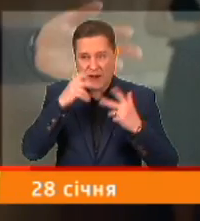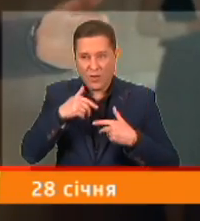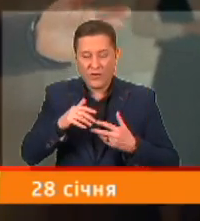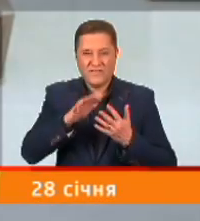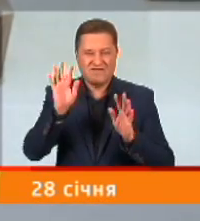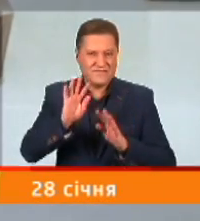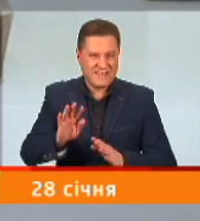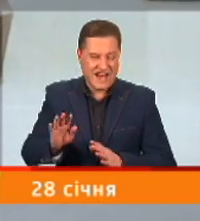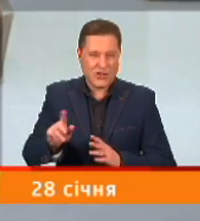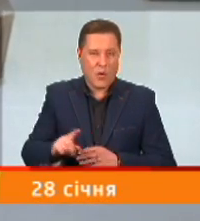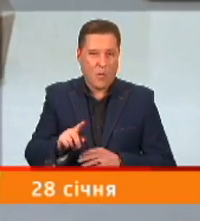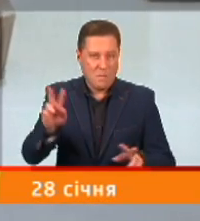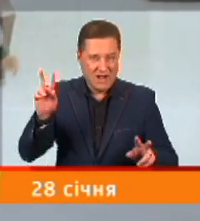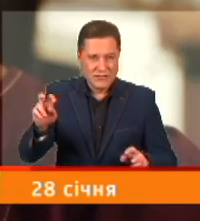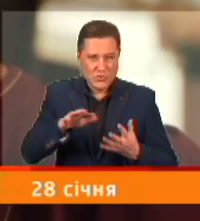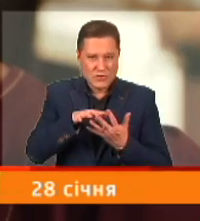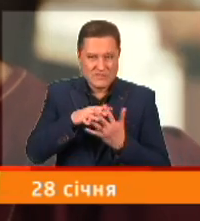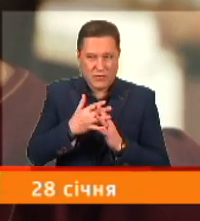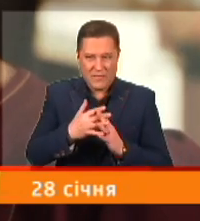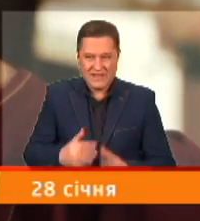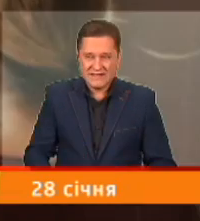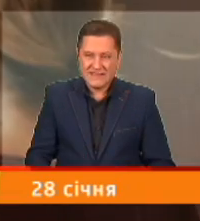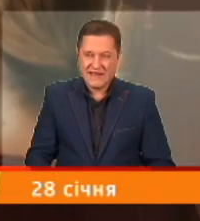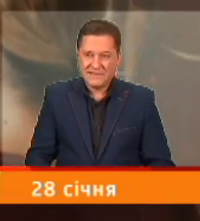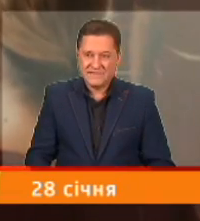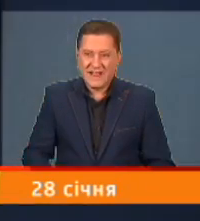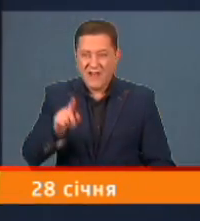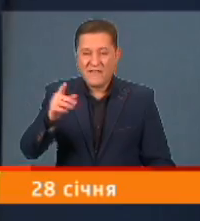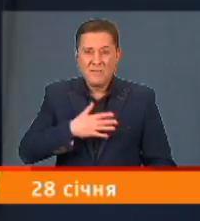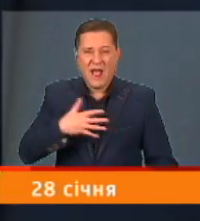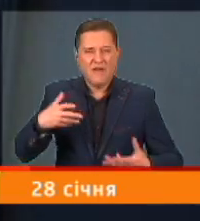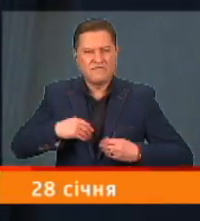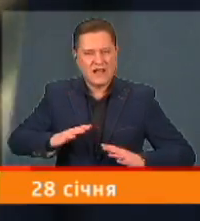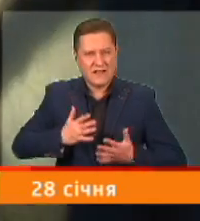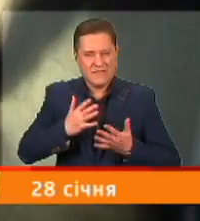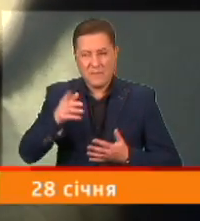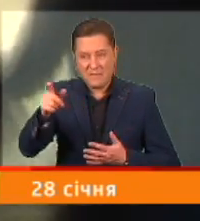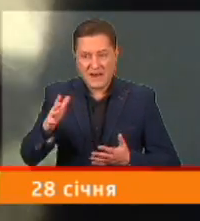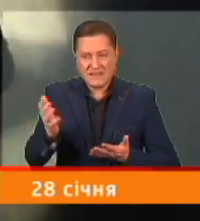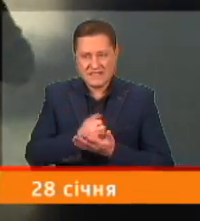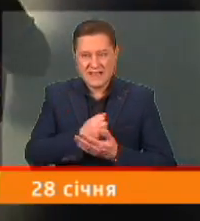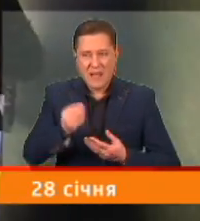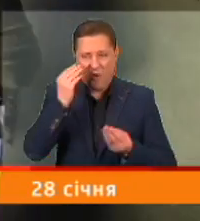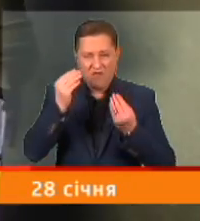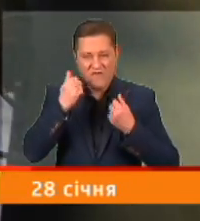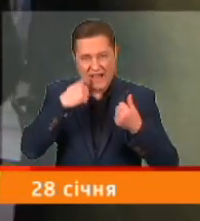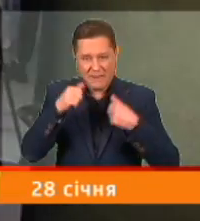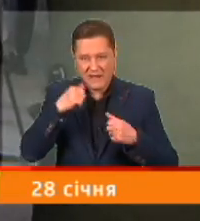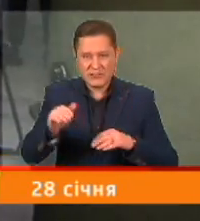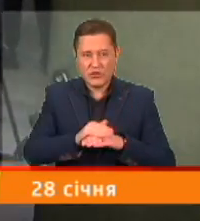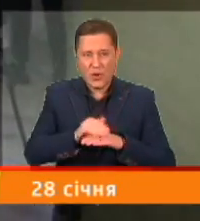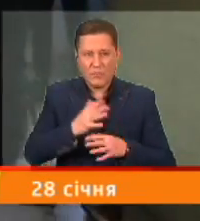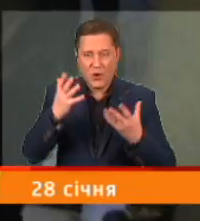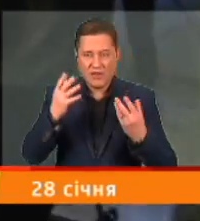в сіреньку мишку з провінції. А ви моя вдохновительниця. Ми застаємо його в гримерці. Доброго дня, не